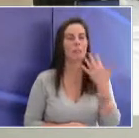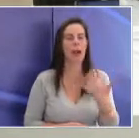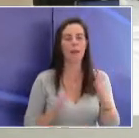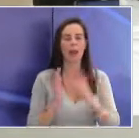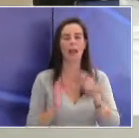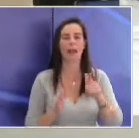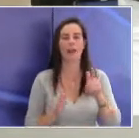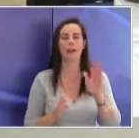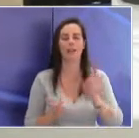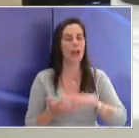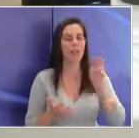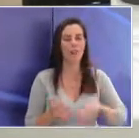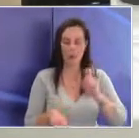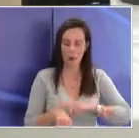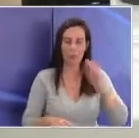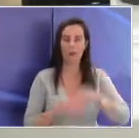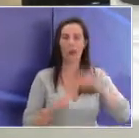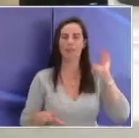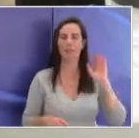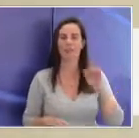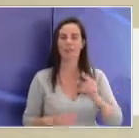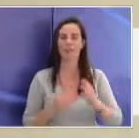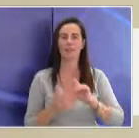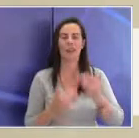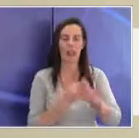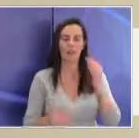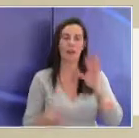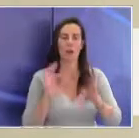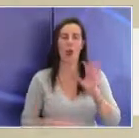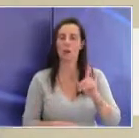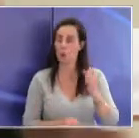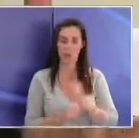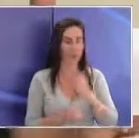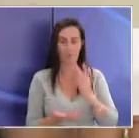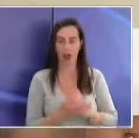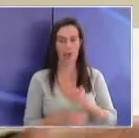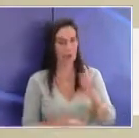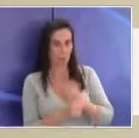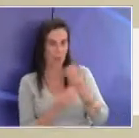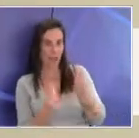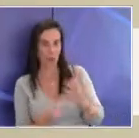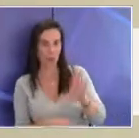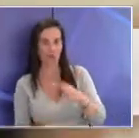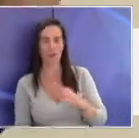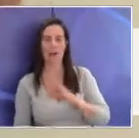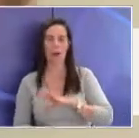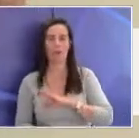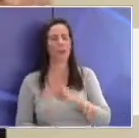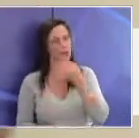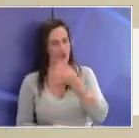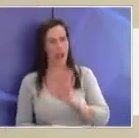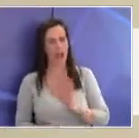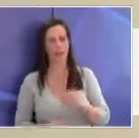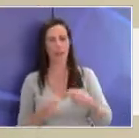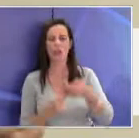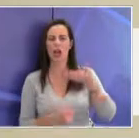לתאריך הנכון ולפרוש בתוך החמישה חודשים שלפני... בחירות. הוא עושה את זה כבר פעם ראשית. אז הוא עשה את זה טוב גם הפעם. עכשיו, שאלה על